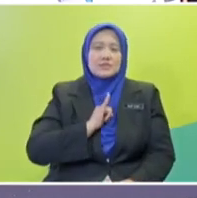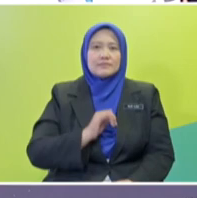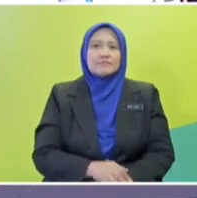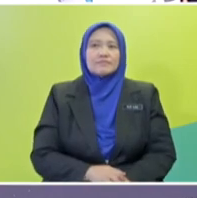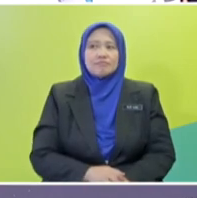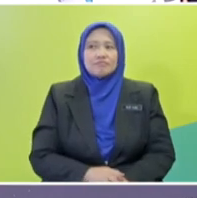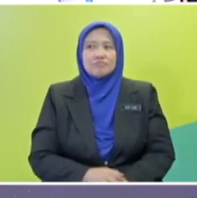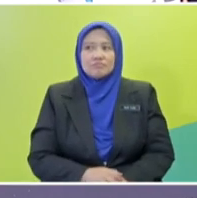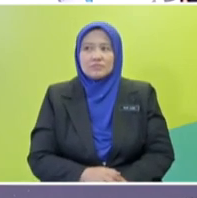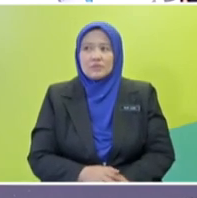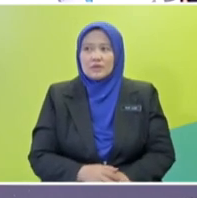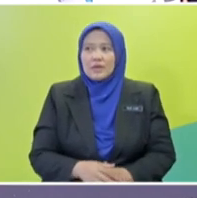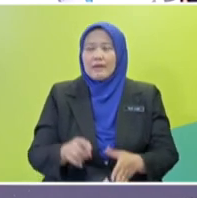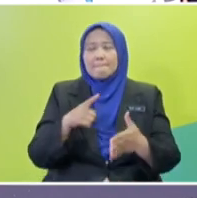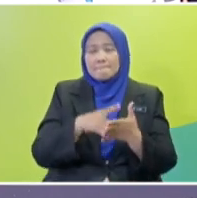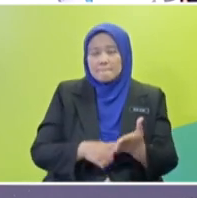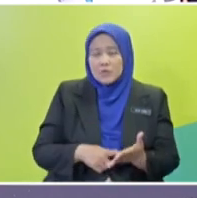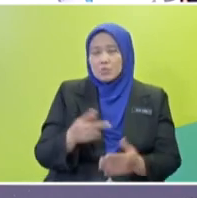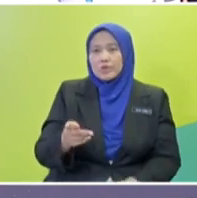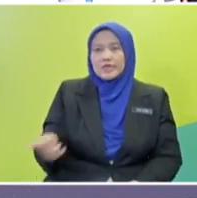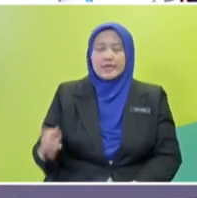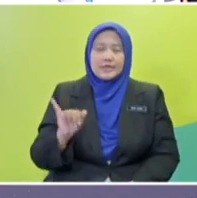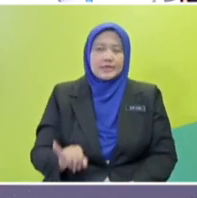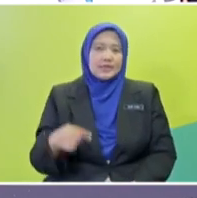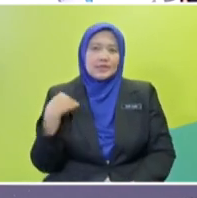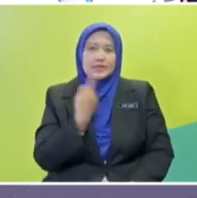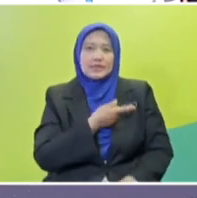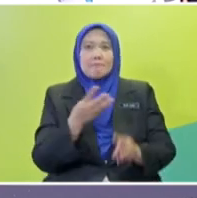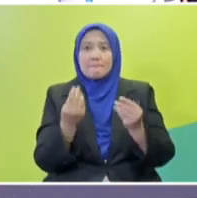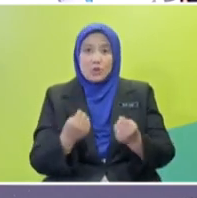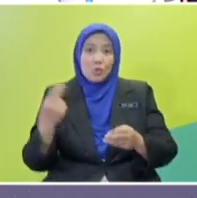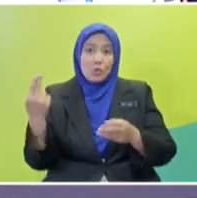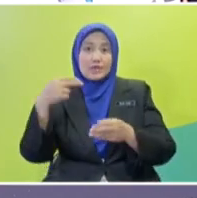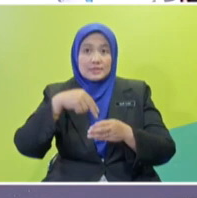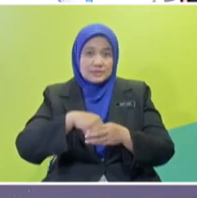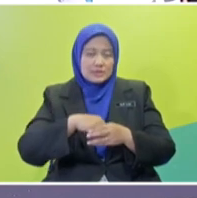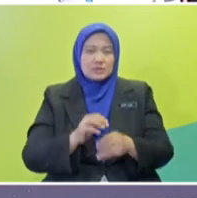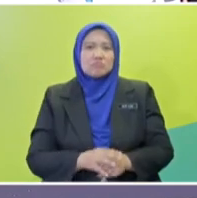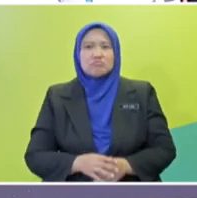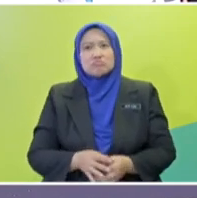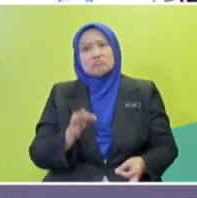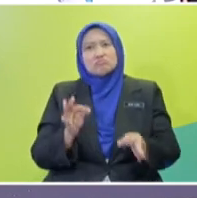kita dan apa produk yang kita hasilkan tuh contohlah memang kita buat produk